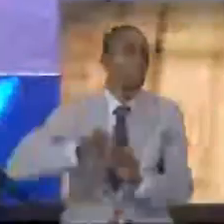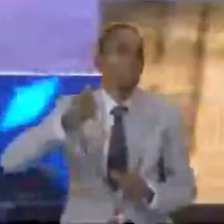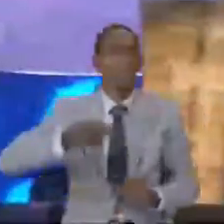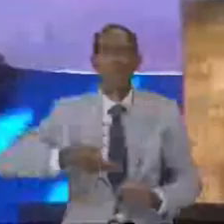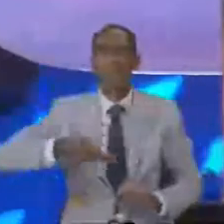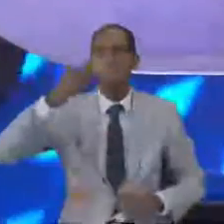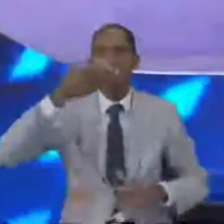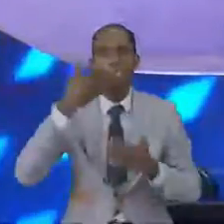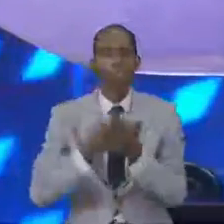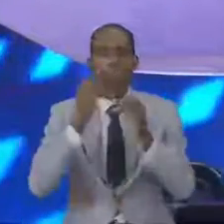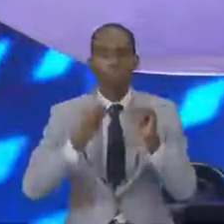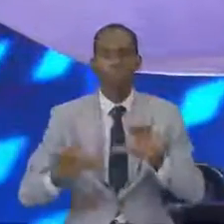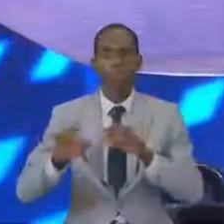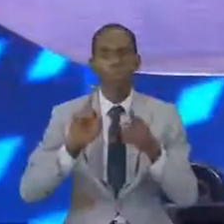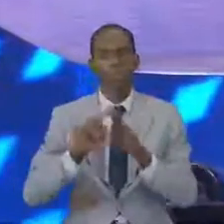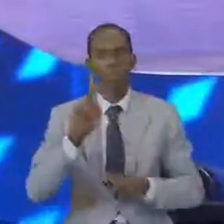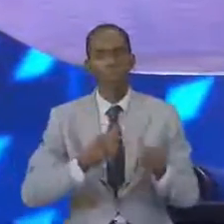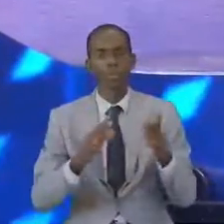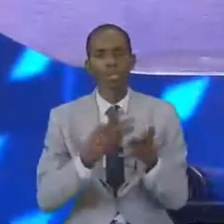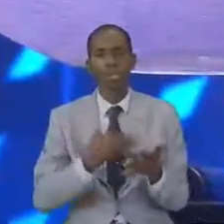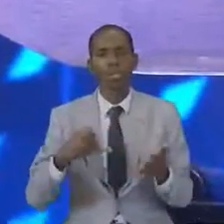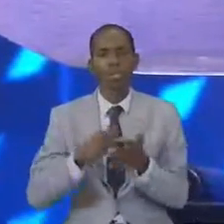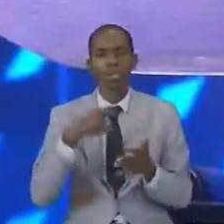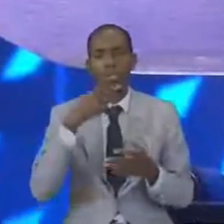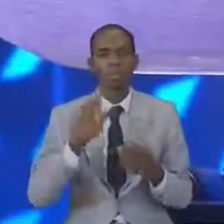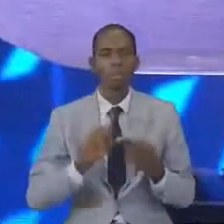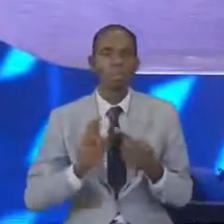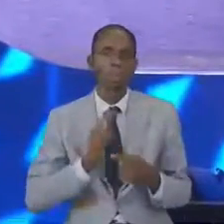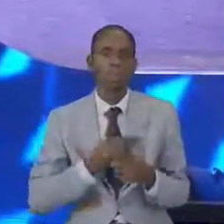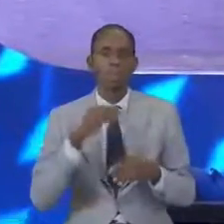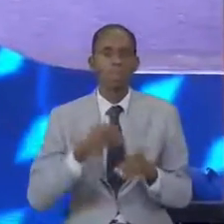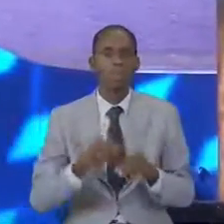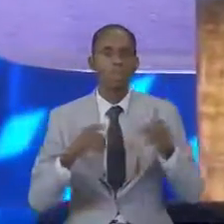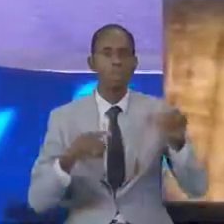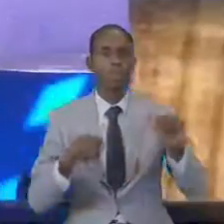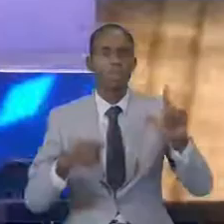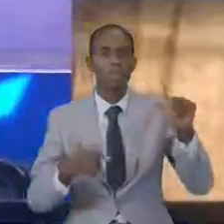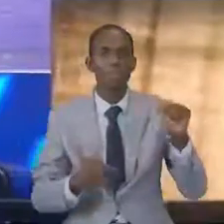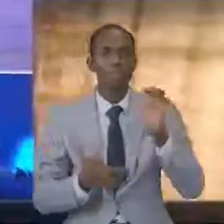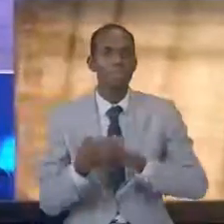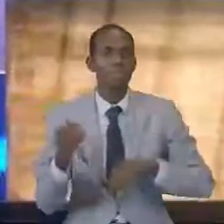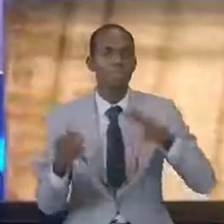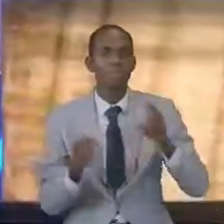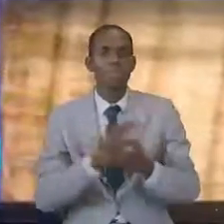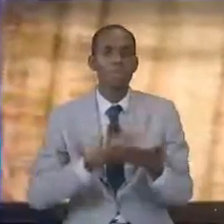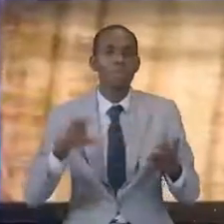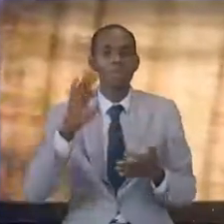que tu puisses faire aux gens et le dire dans chapitre 6 verset 9